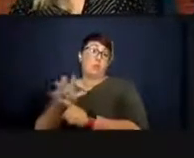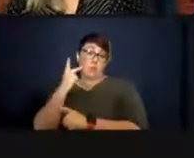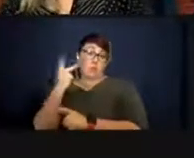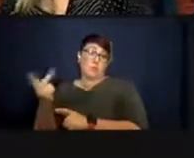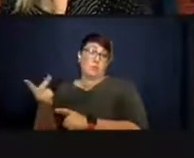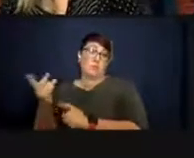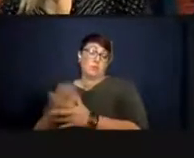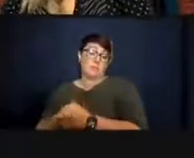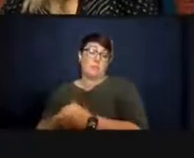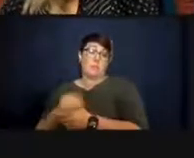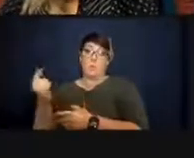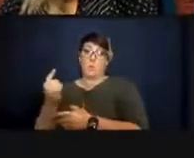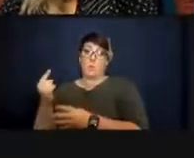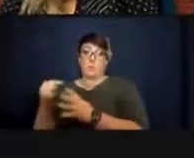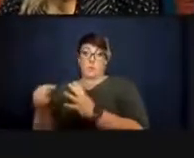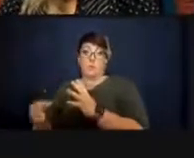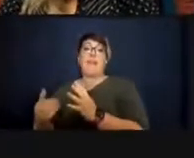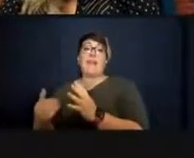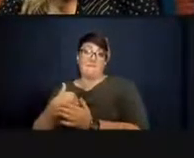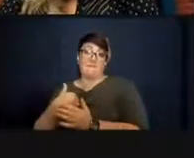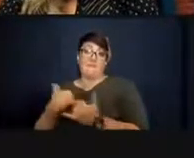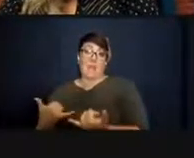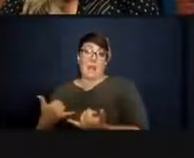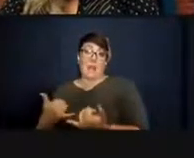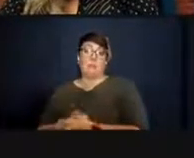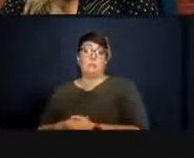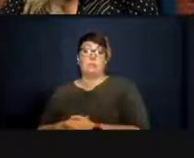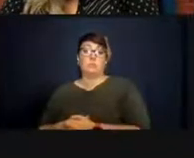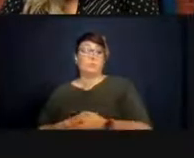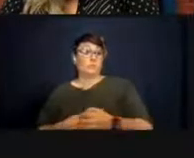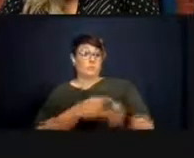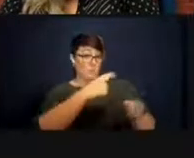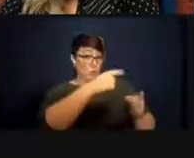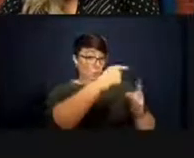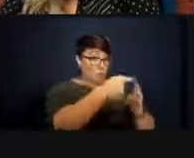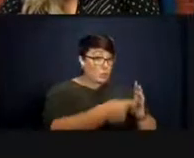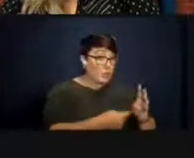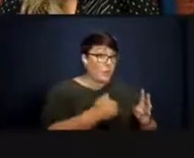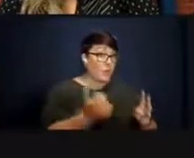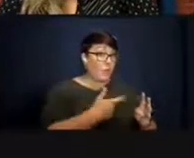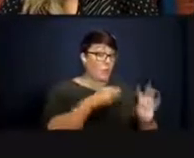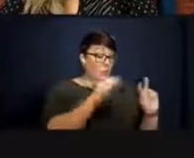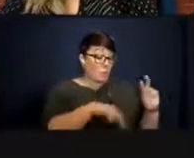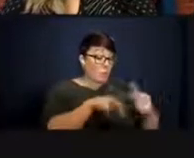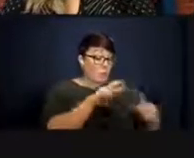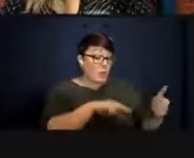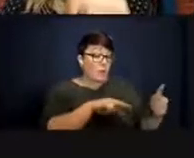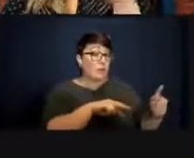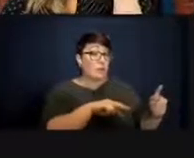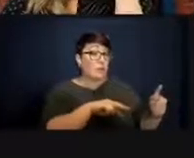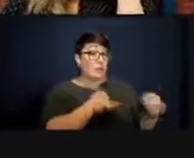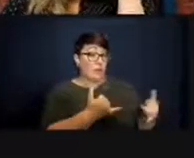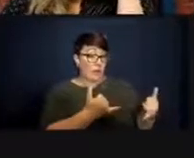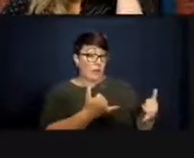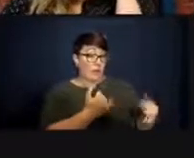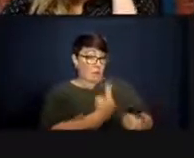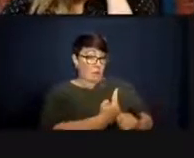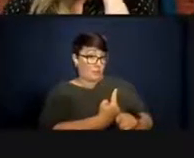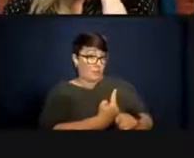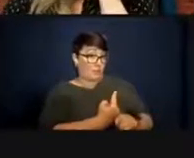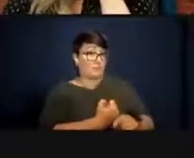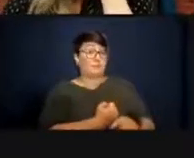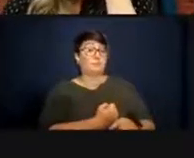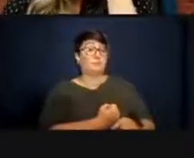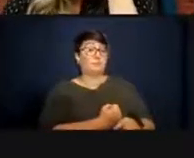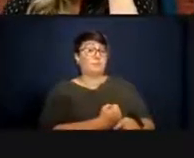Kunradhi, hapo angalia majina haya shule hizi, si haimaanishi kwamba ndizo shule za pekee za sumaku katika eneo letu.